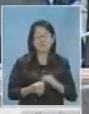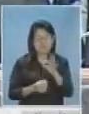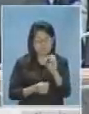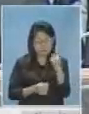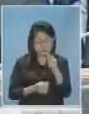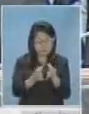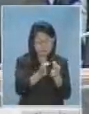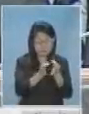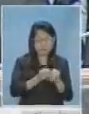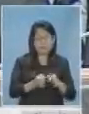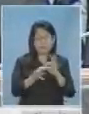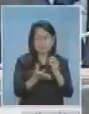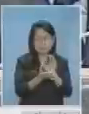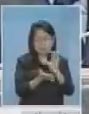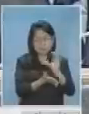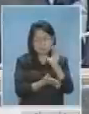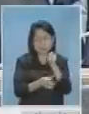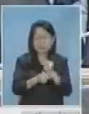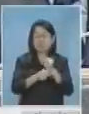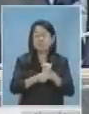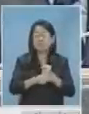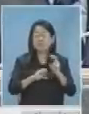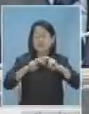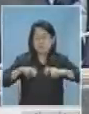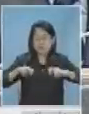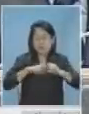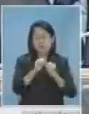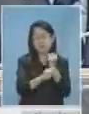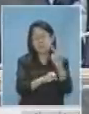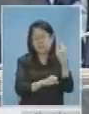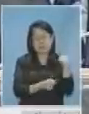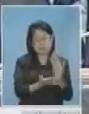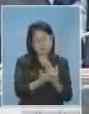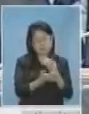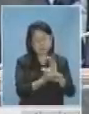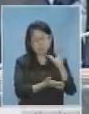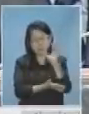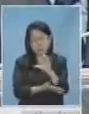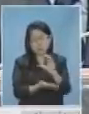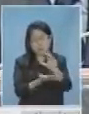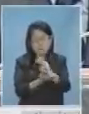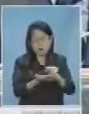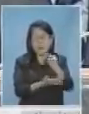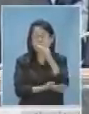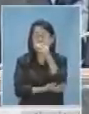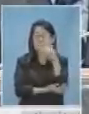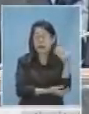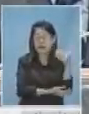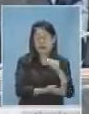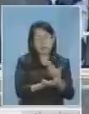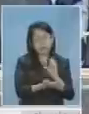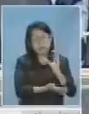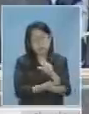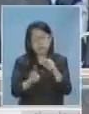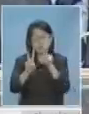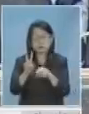ครับงบวิจัยครับเมื่อ3ปีที่แล้วเราจัดงบวิจัยเนี่ยให้กับมหาวิทยาลัยแห่งชาติ 2,500 ล้าน